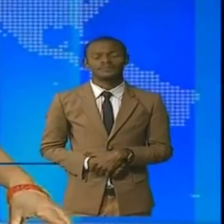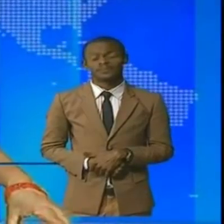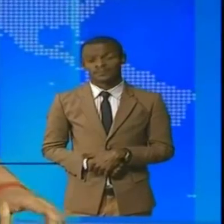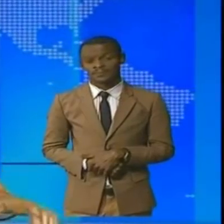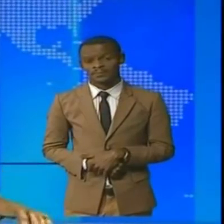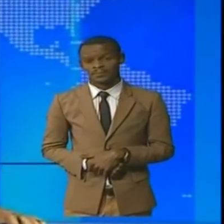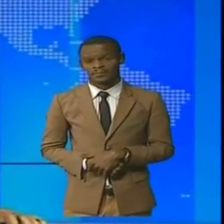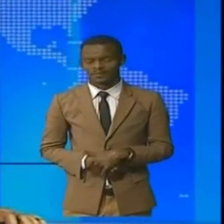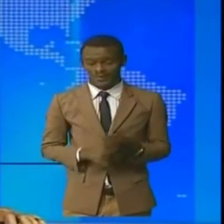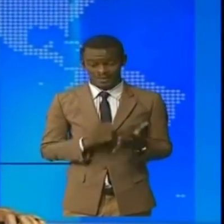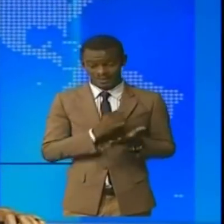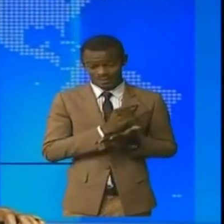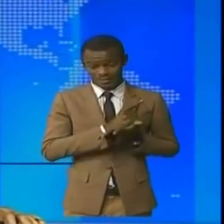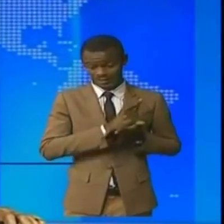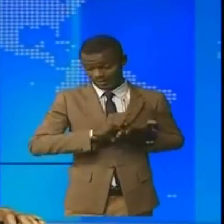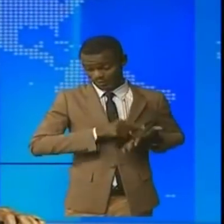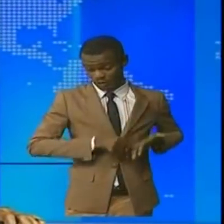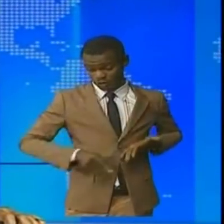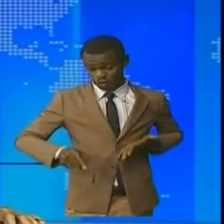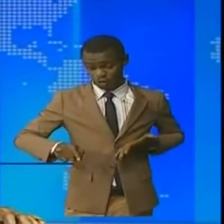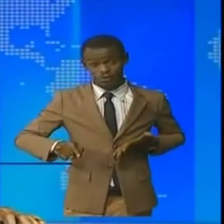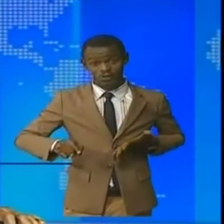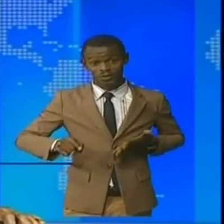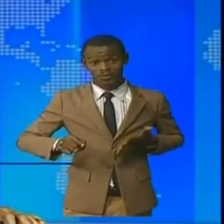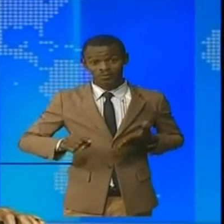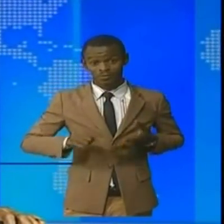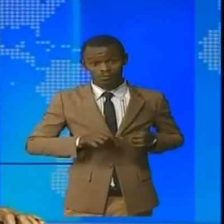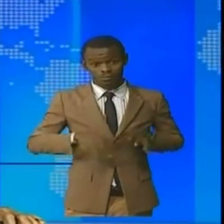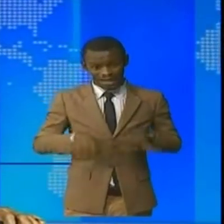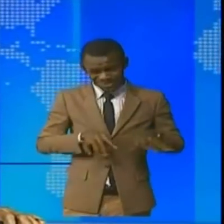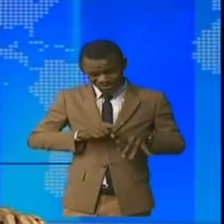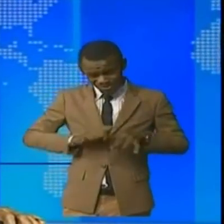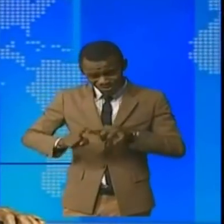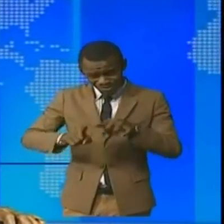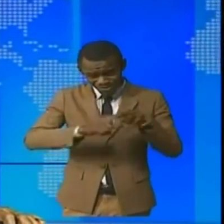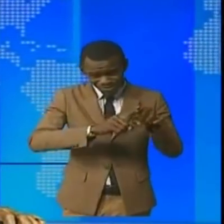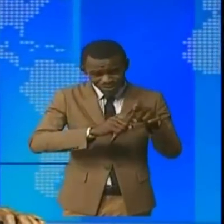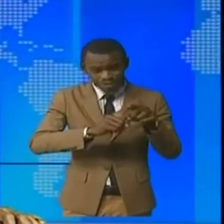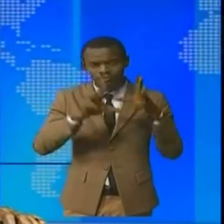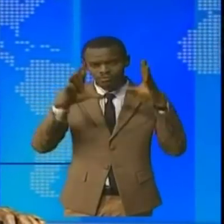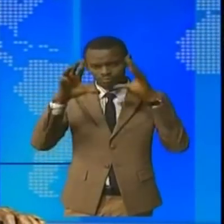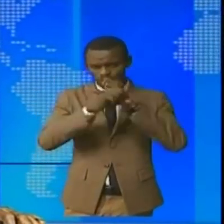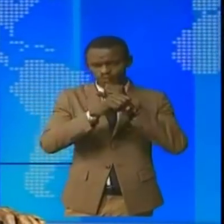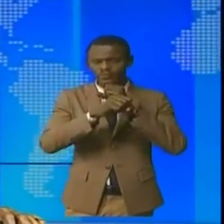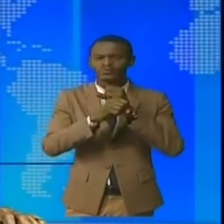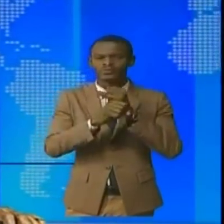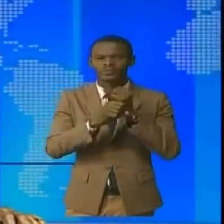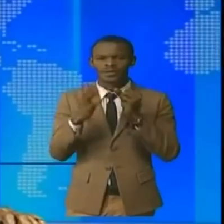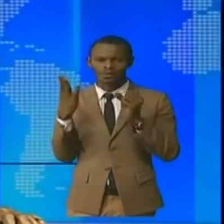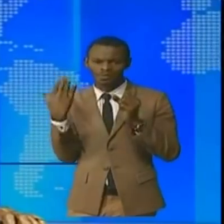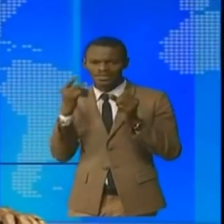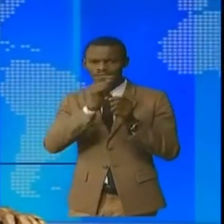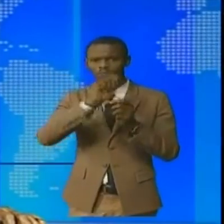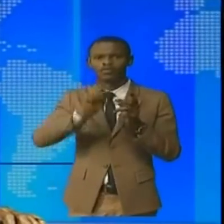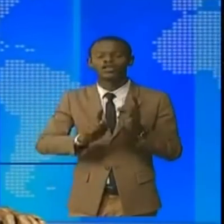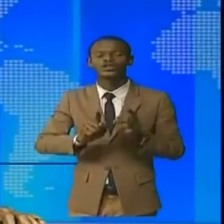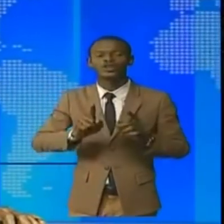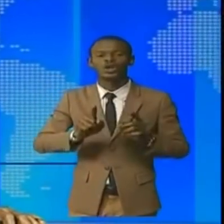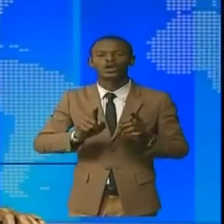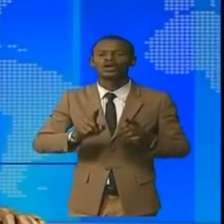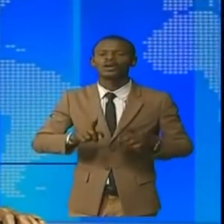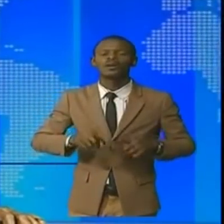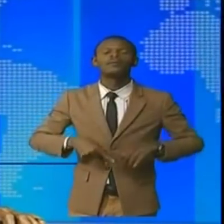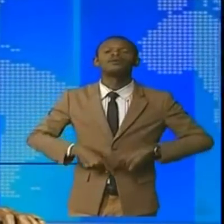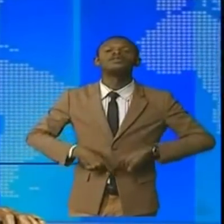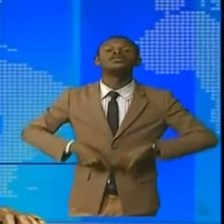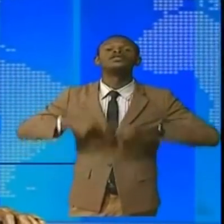La semaine en 5 minutes, suspension de la grève des professeurs, des universités et instituts supérieurs, la situation des étudiants congolais en Ukraine